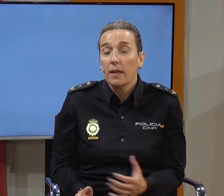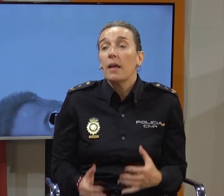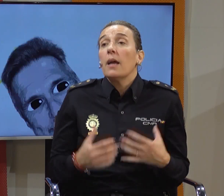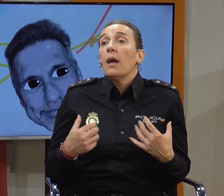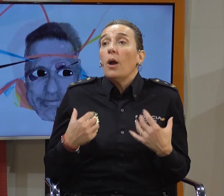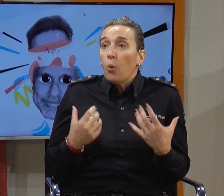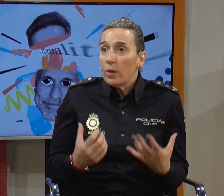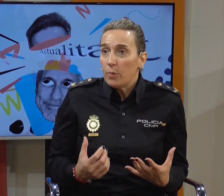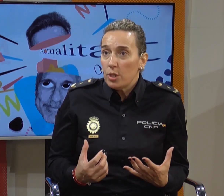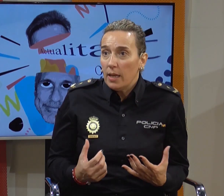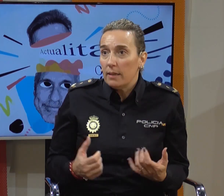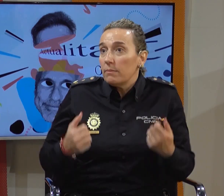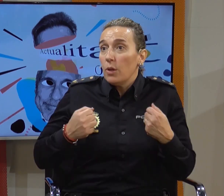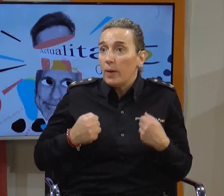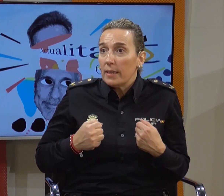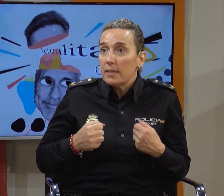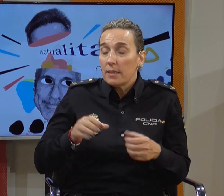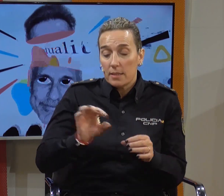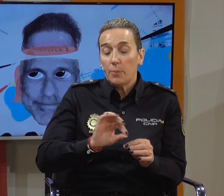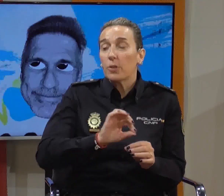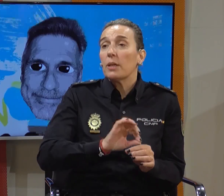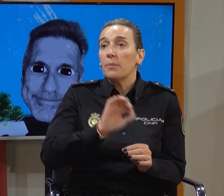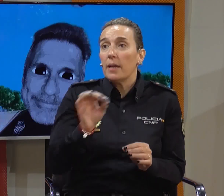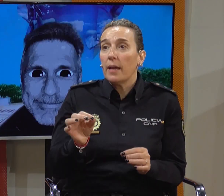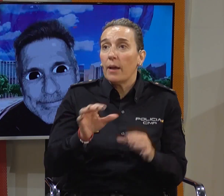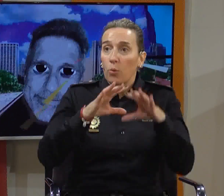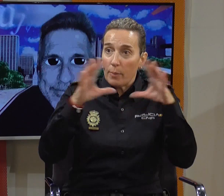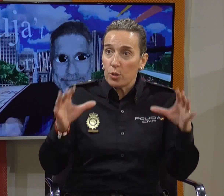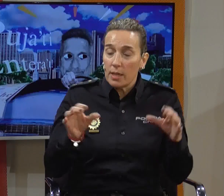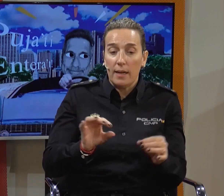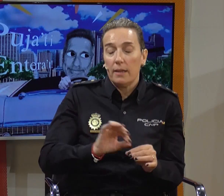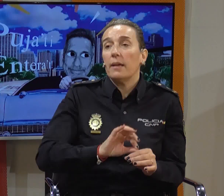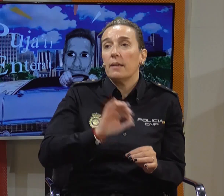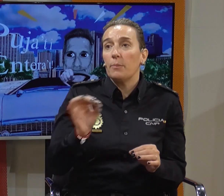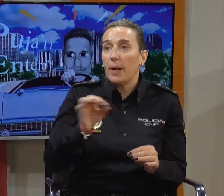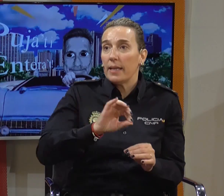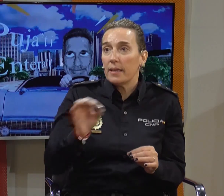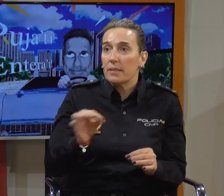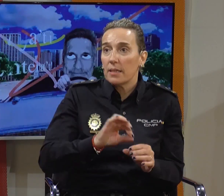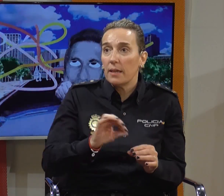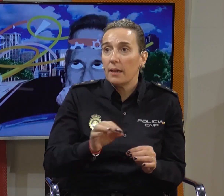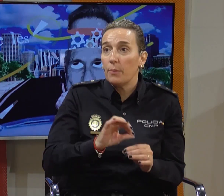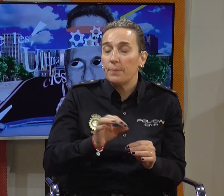darrere. Una motxilla, lo mateix. Si portem una motxilla